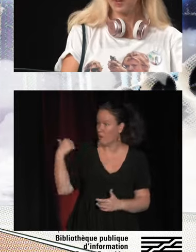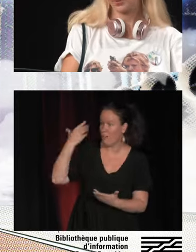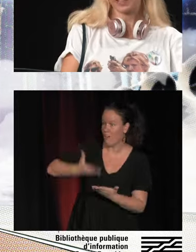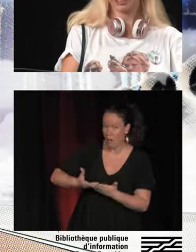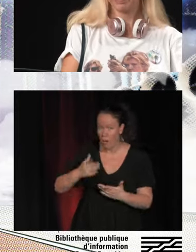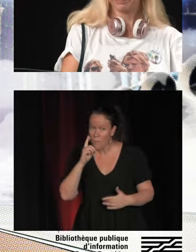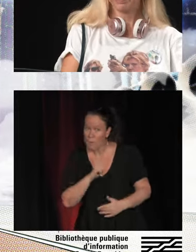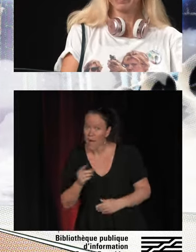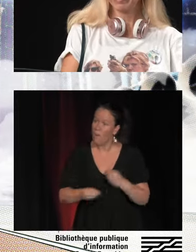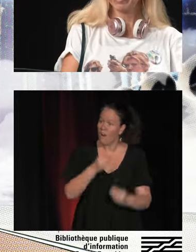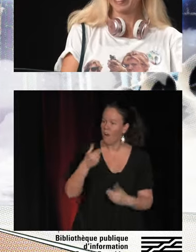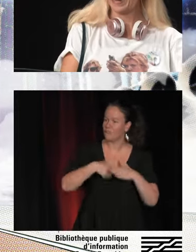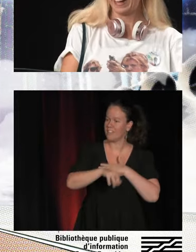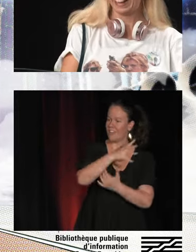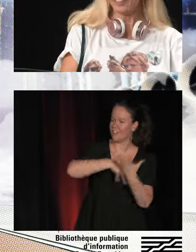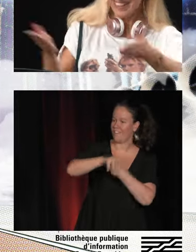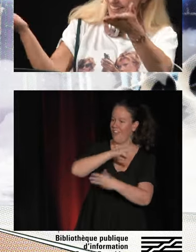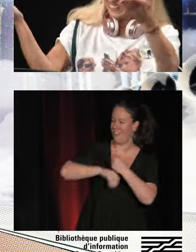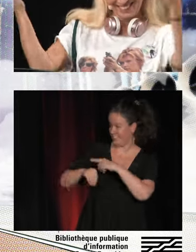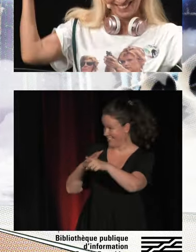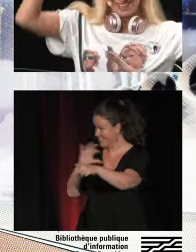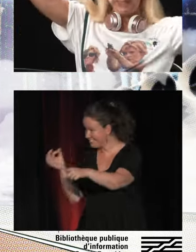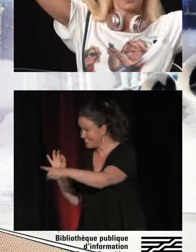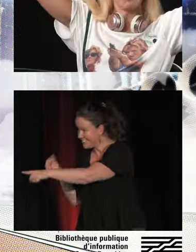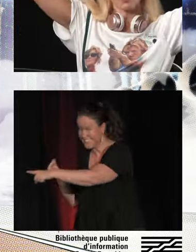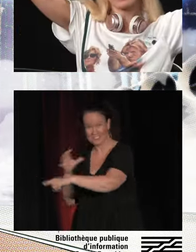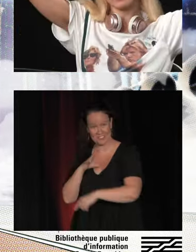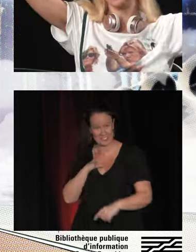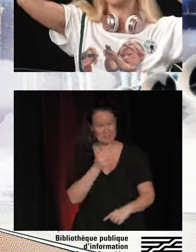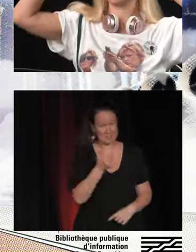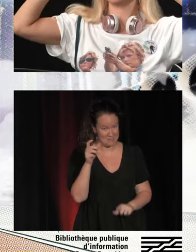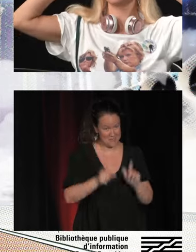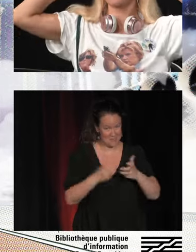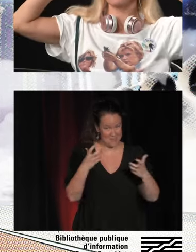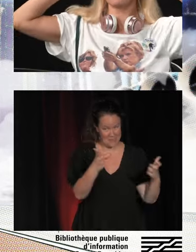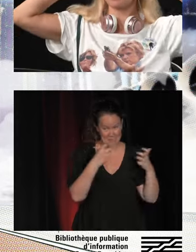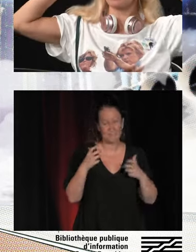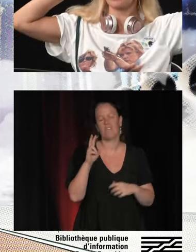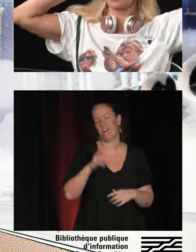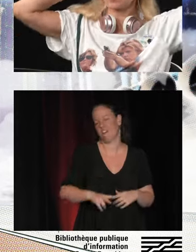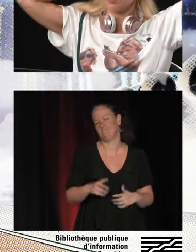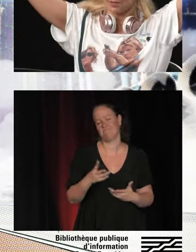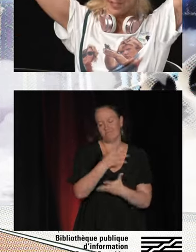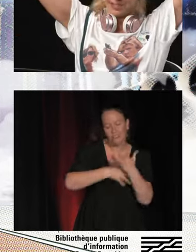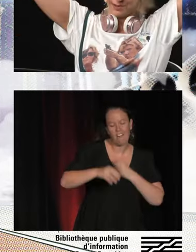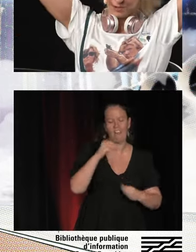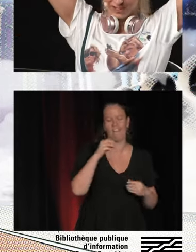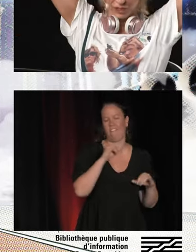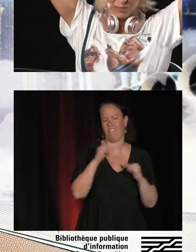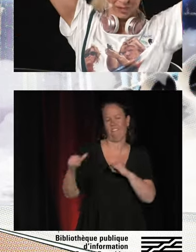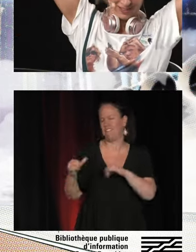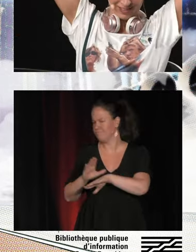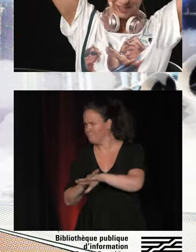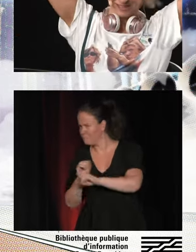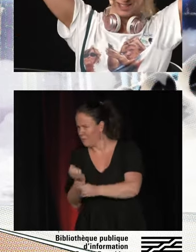des chefleurs, peut-être? Oui. Mais c'est trop bien. En vrai, c'est trop bien. Si tu veux, Gouni, je te